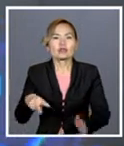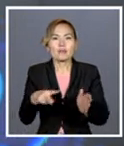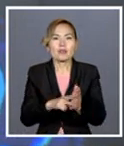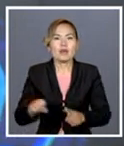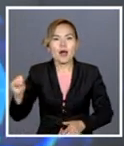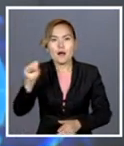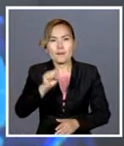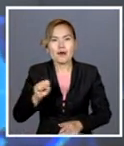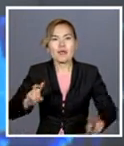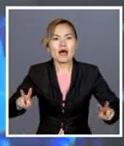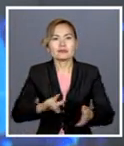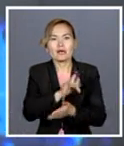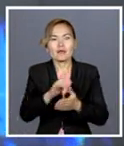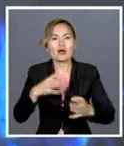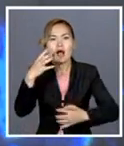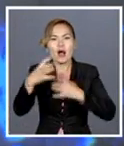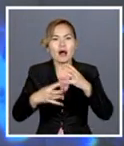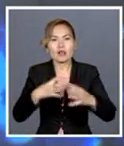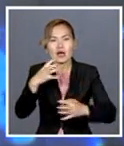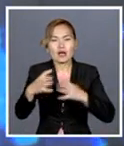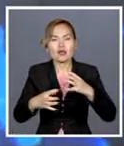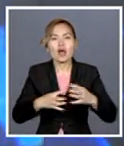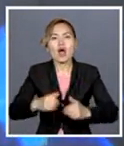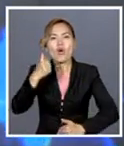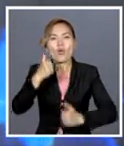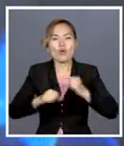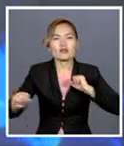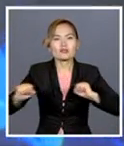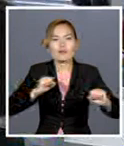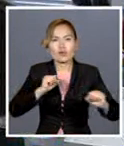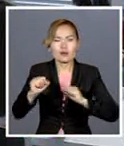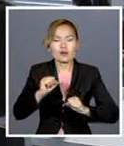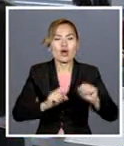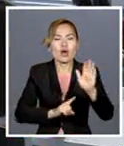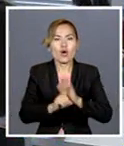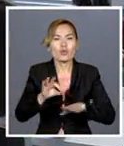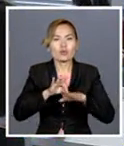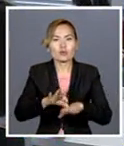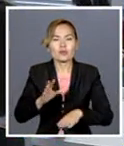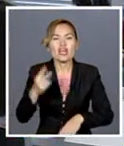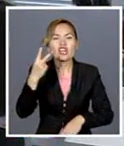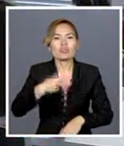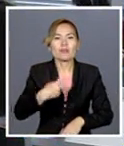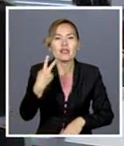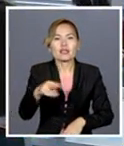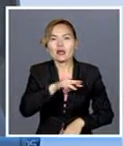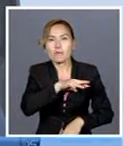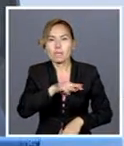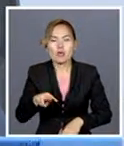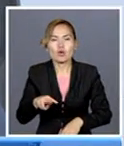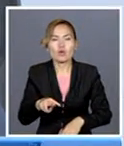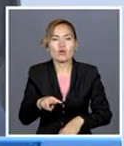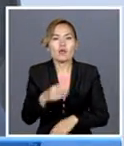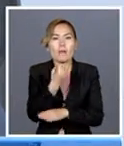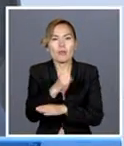27 тамызда Астанада халықаралық марафон өтеді. Жалпы жүлде қоры 22 миллион теңге болатын айтулы жарысқа Шанхай ынтымақтастық ұйымы мен